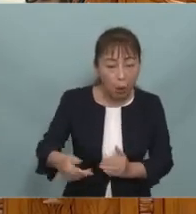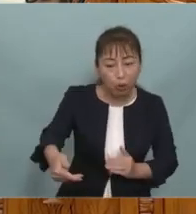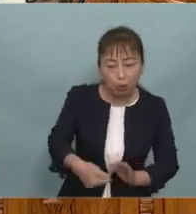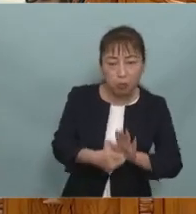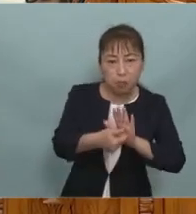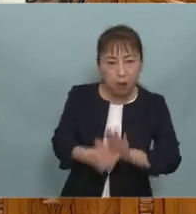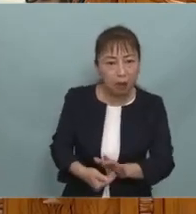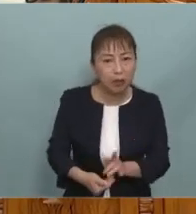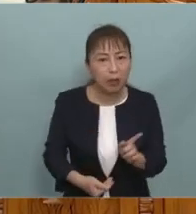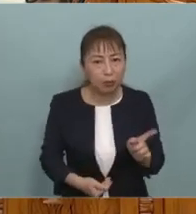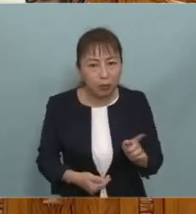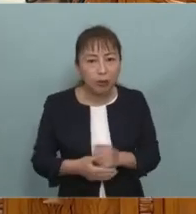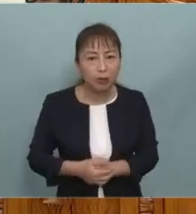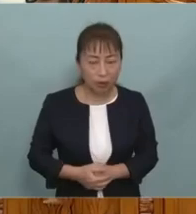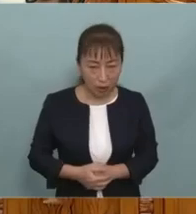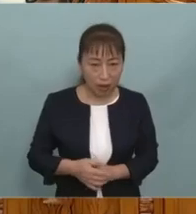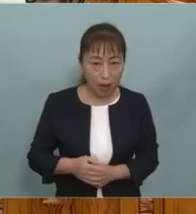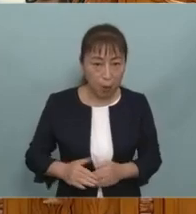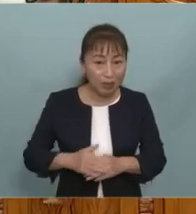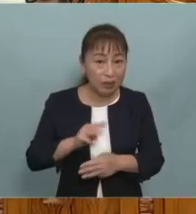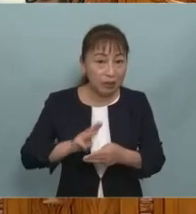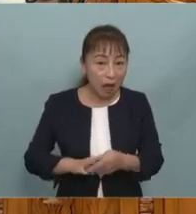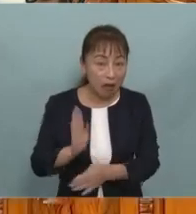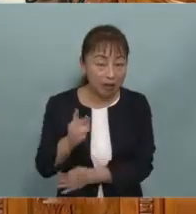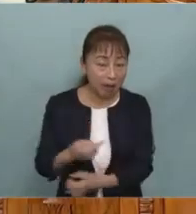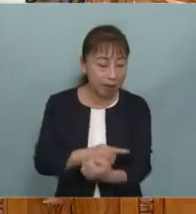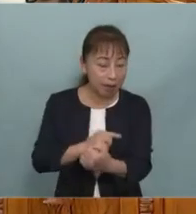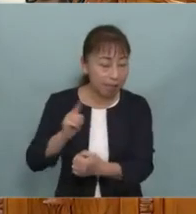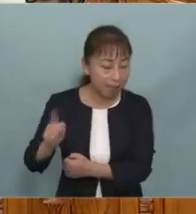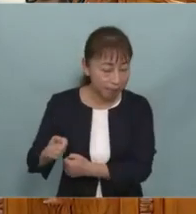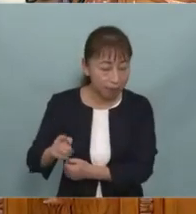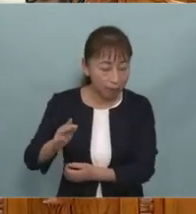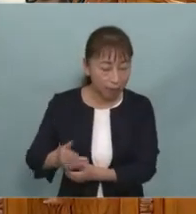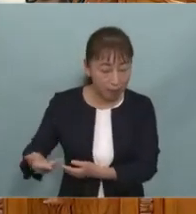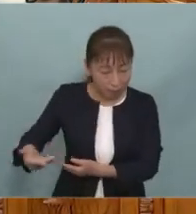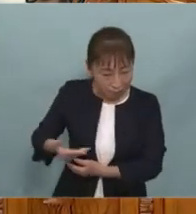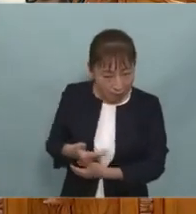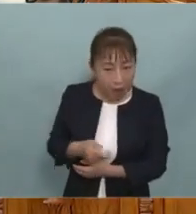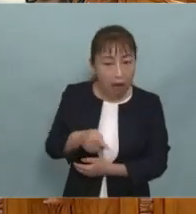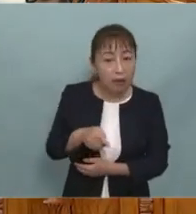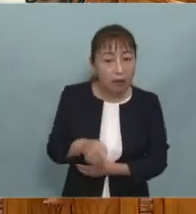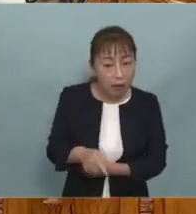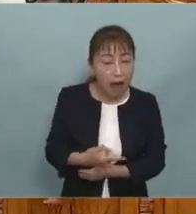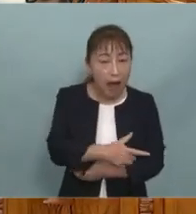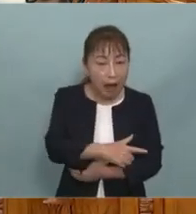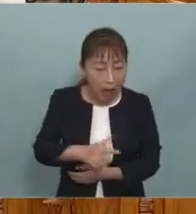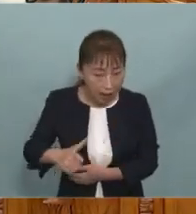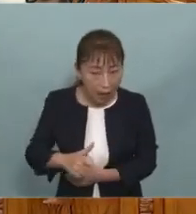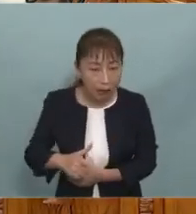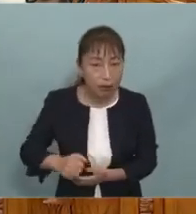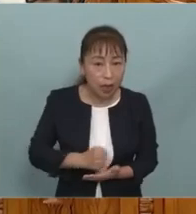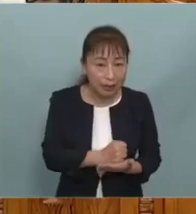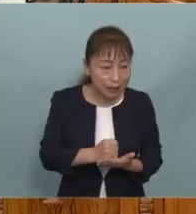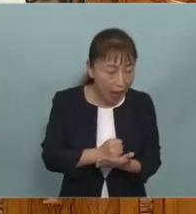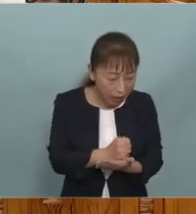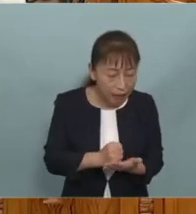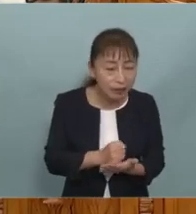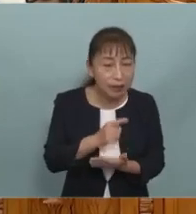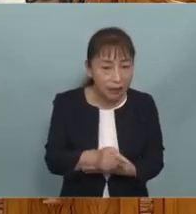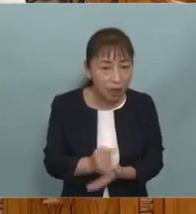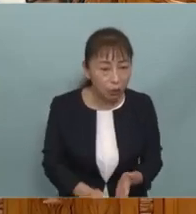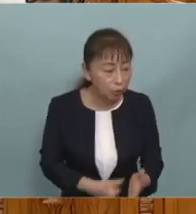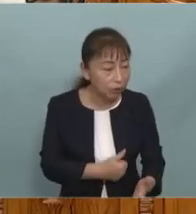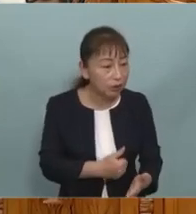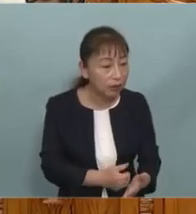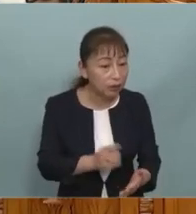生かしあらゆる機会を捉えて即自撤廃を強く求めるとともに影響を受ける水産物の国内